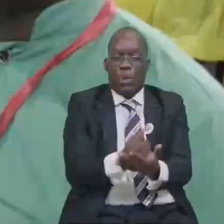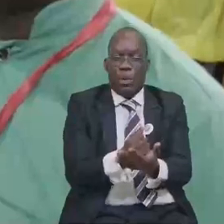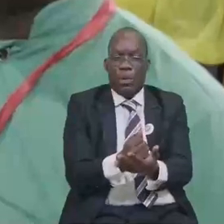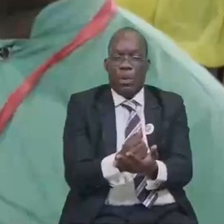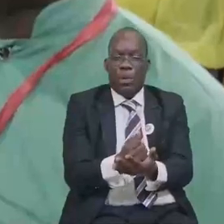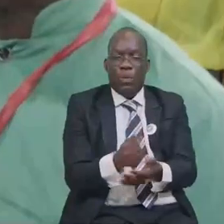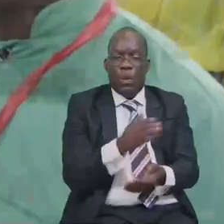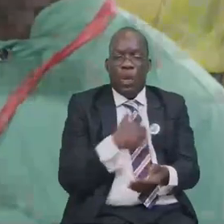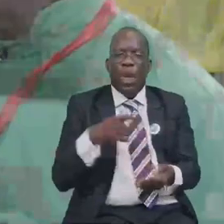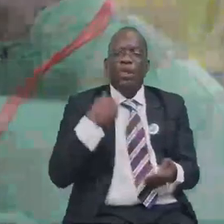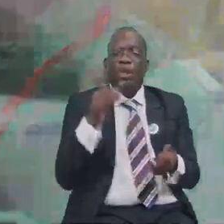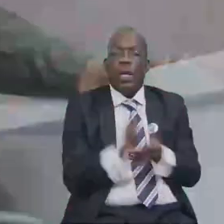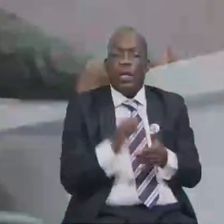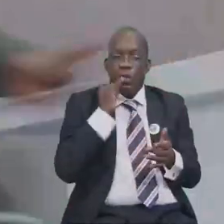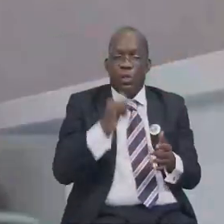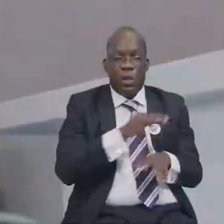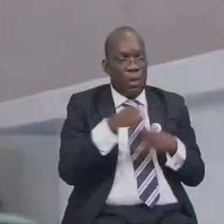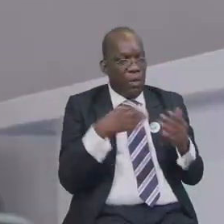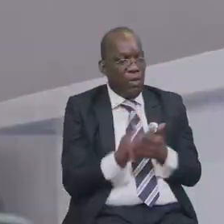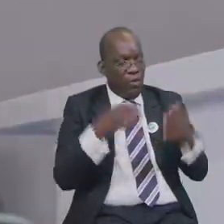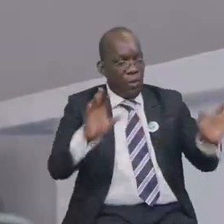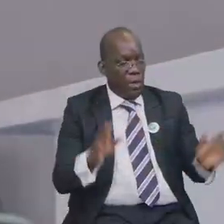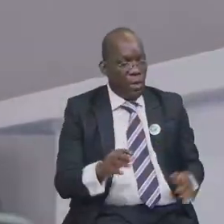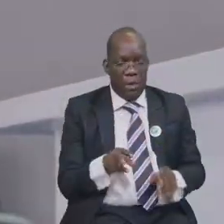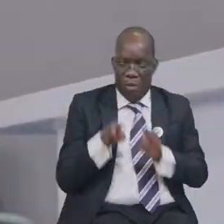J'ai dit, c'est bon. Elle m'a regardé.